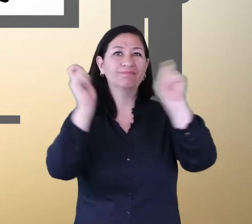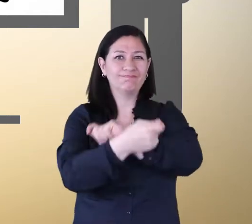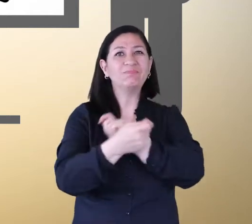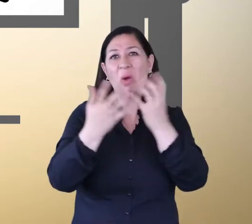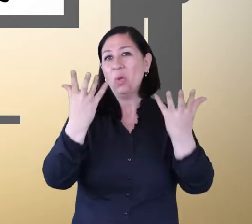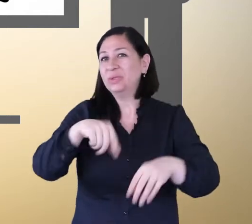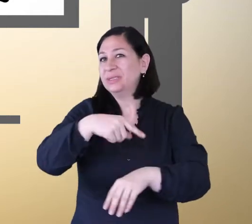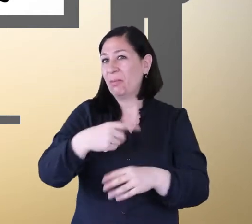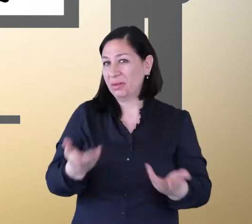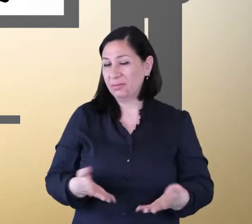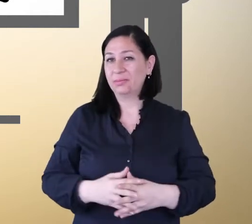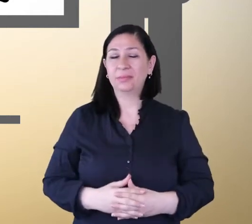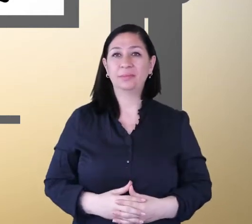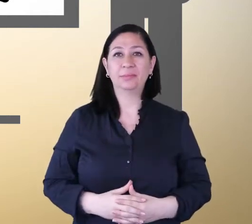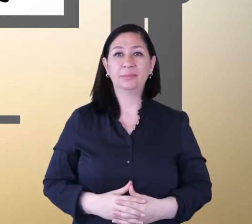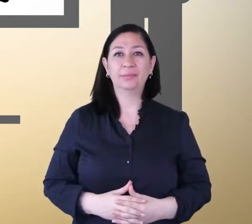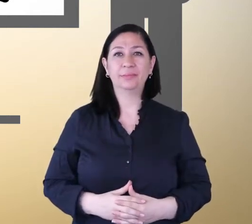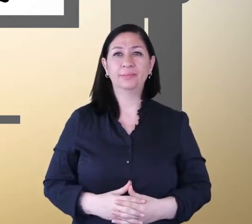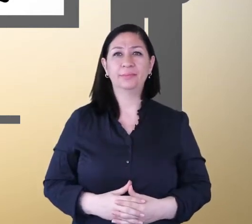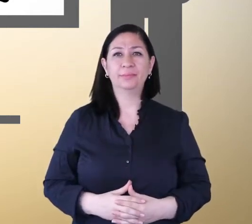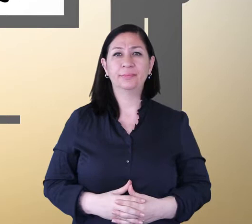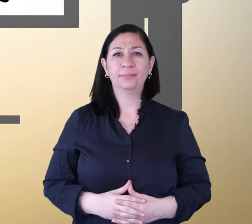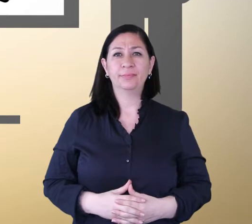Mevsimsel değişiklik gösterebilirler.